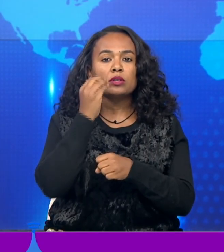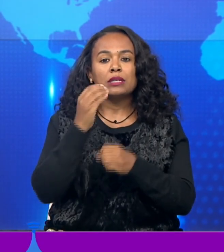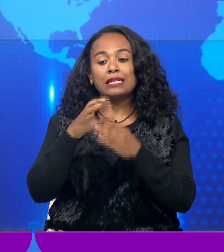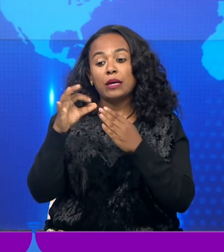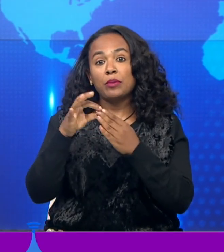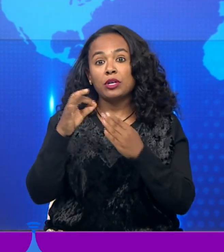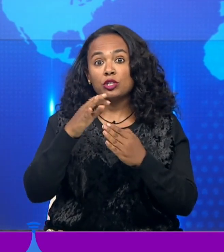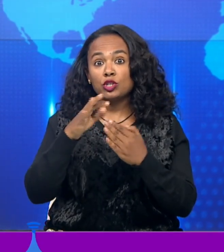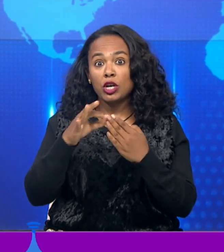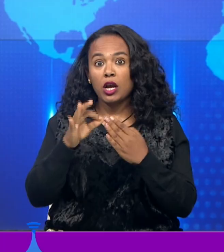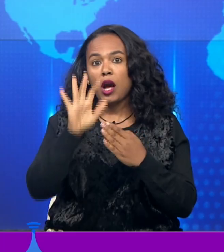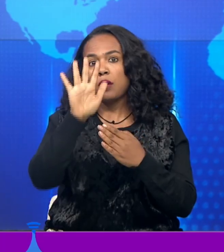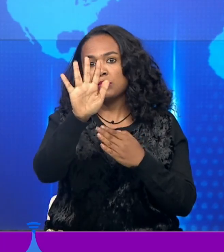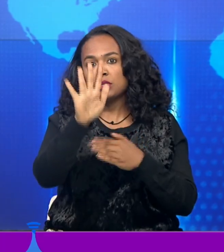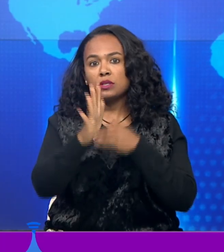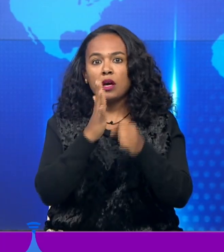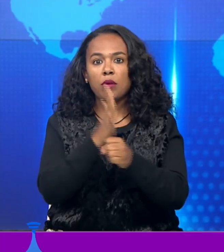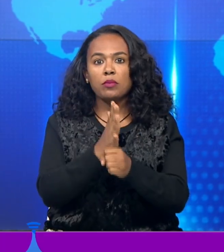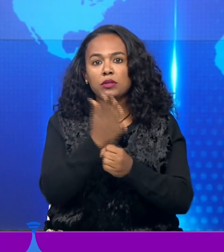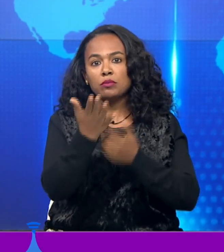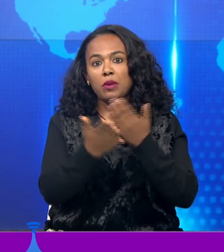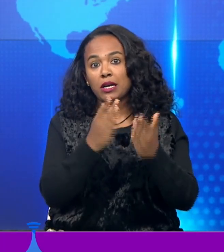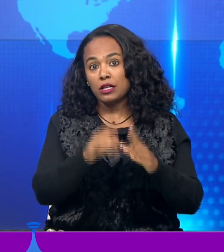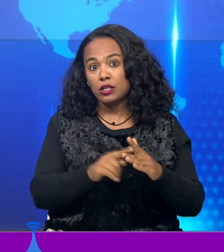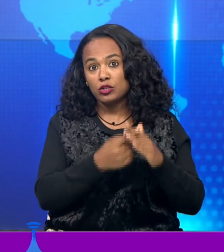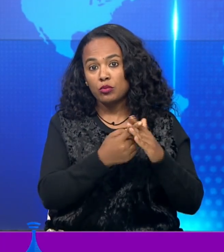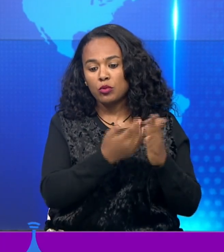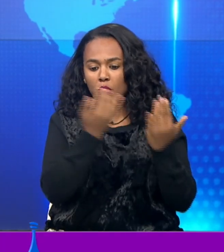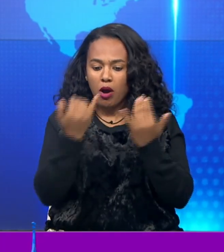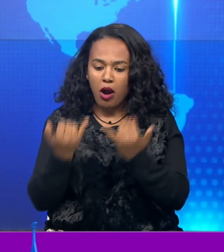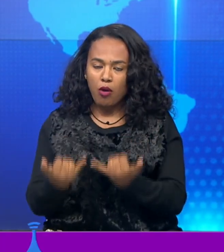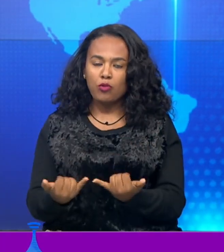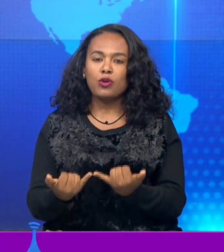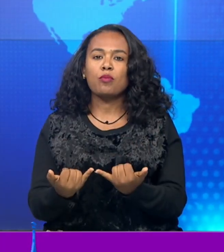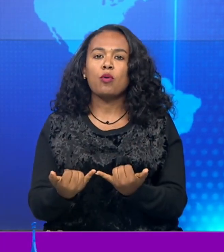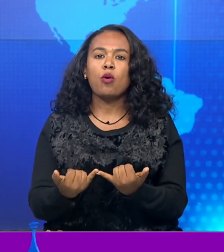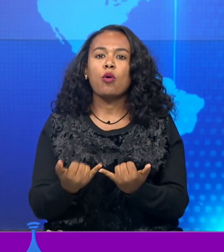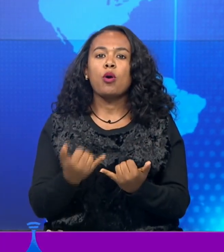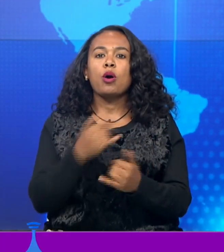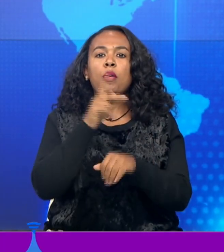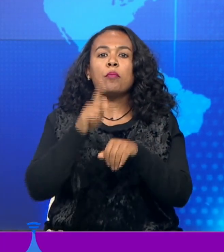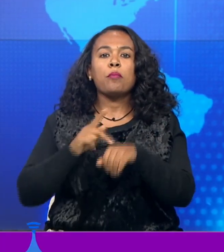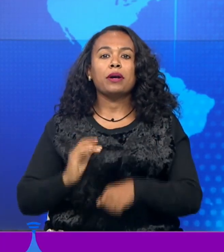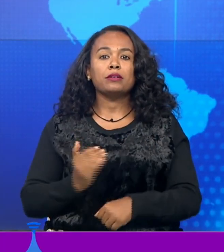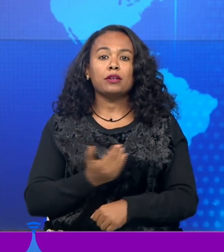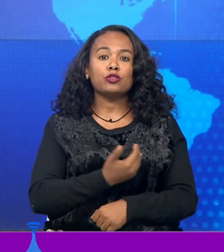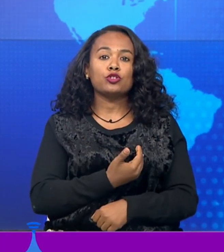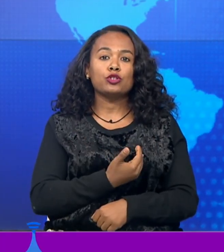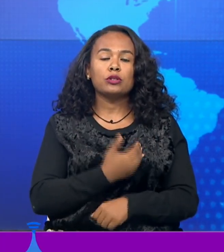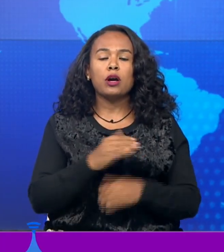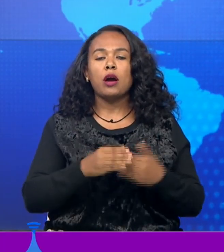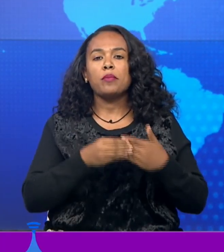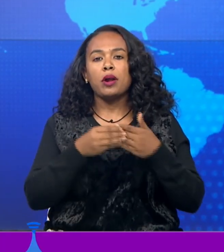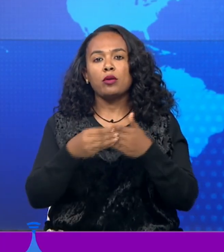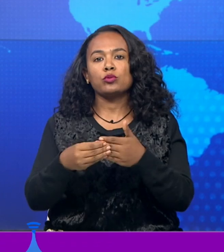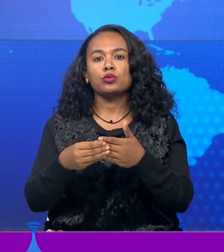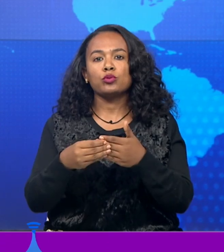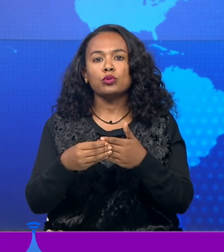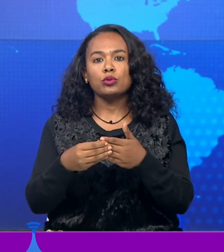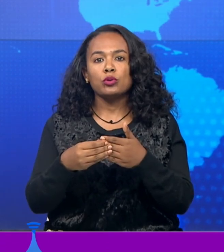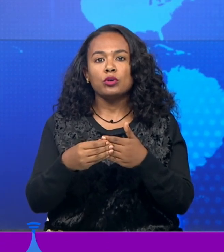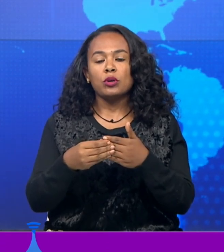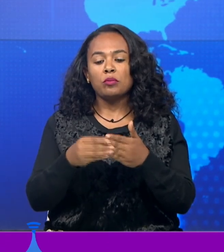ተመርጬ 5 ዓመት ማገልገል ጀመርኩኝ። አሁን ደግሞ እንዳልኩ ፓርቲያችን አመራሮቹ